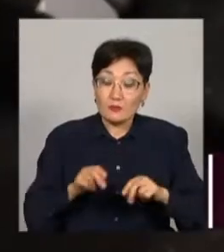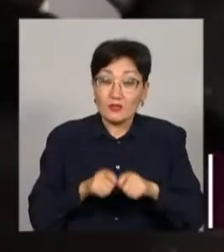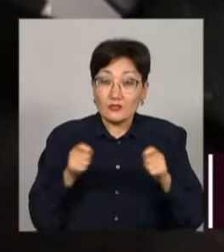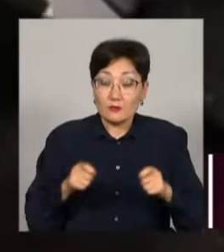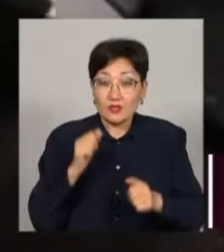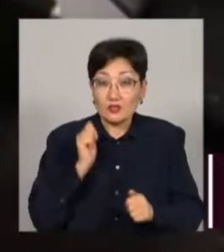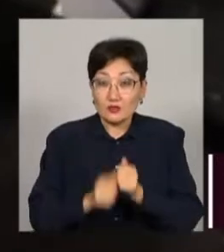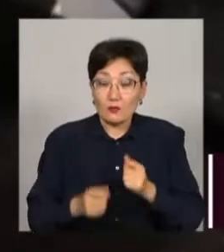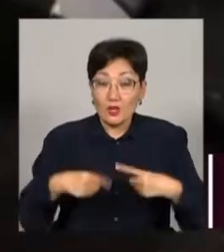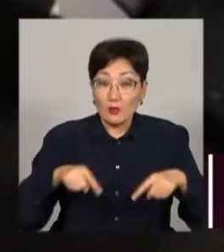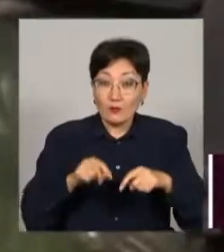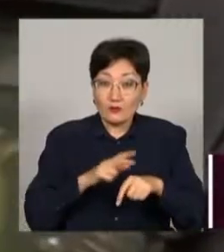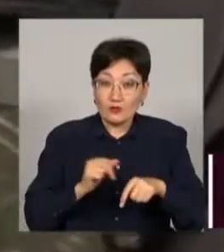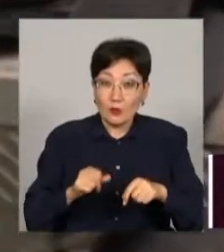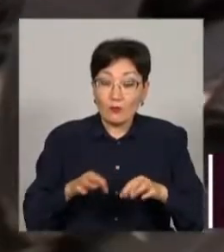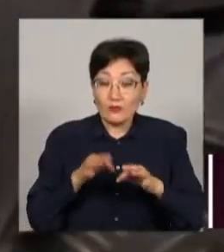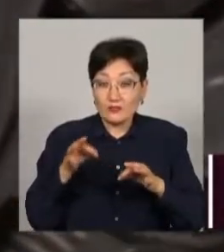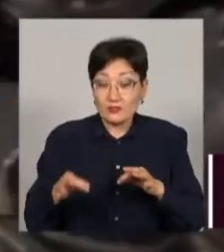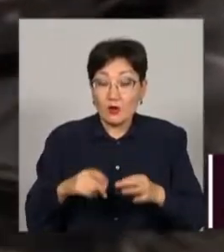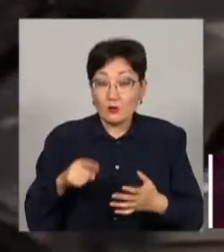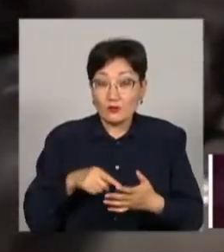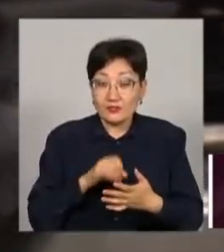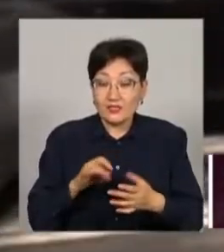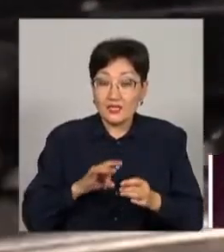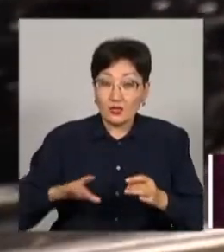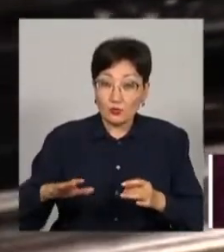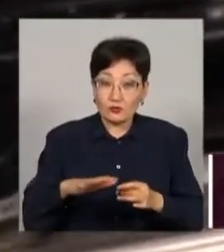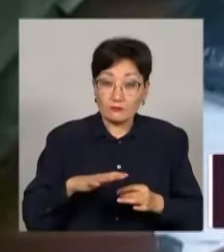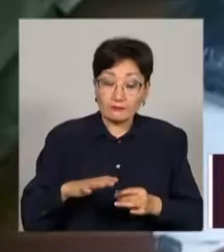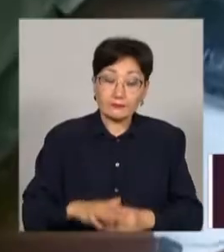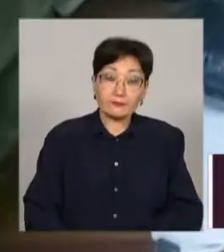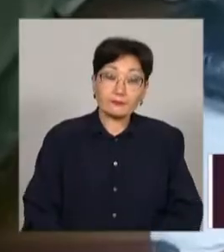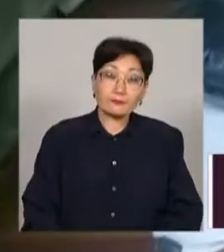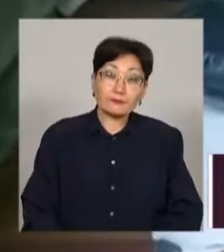в каждом органе полиции области, города и района.